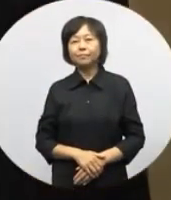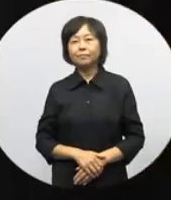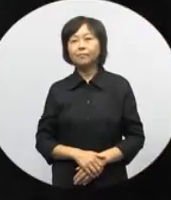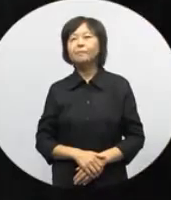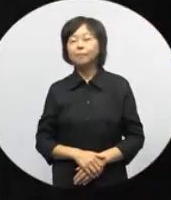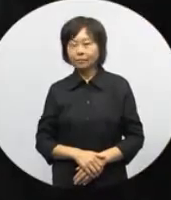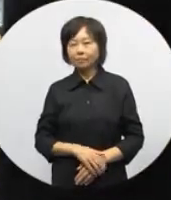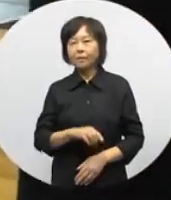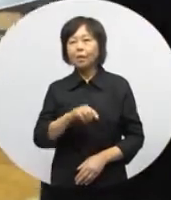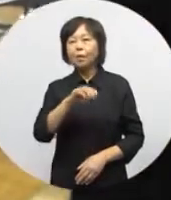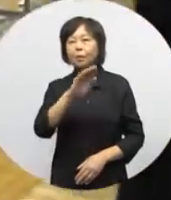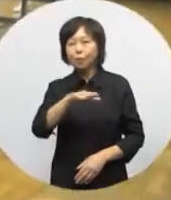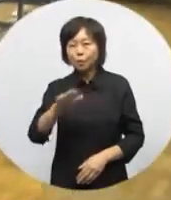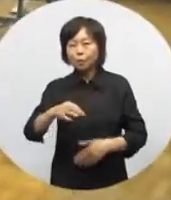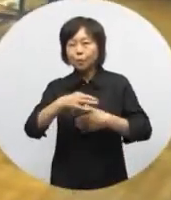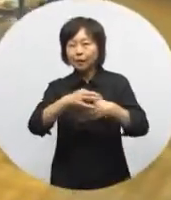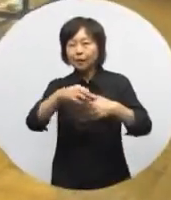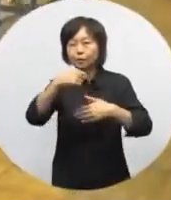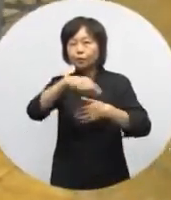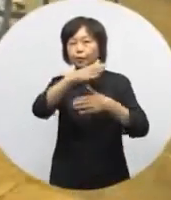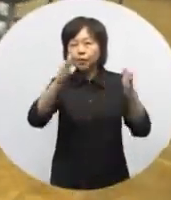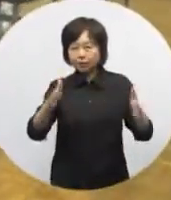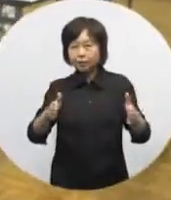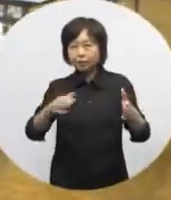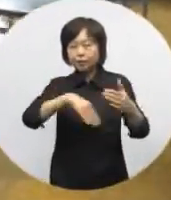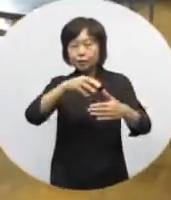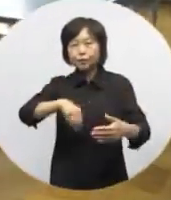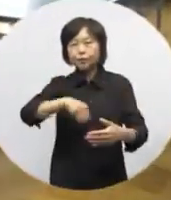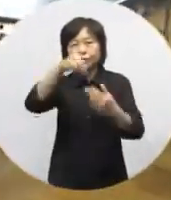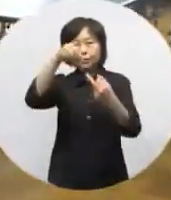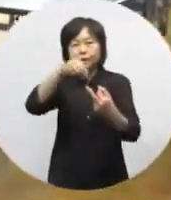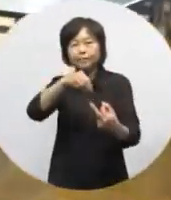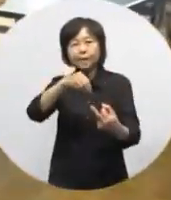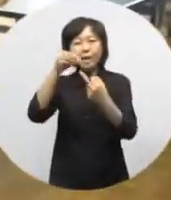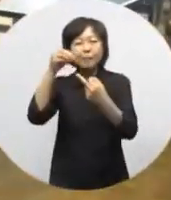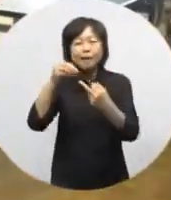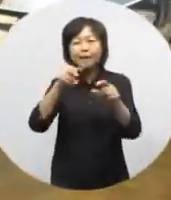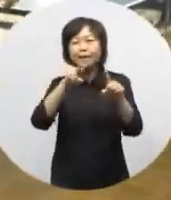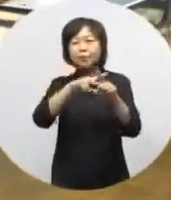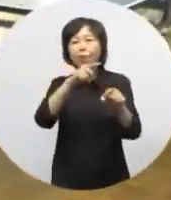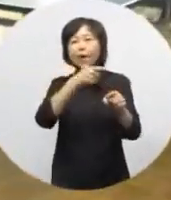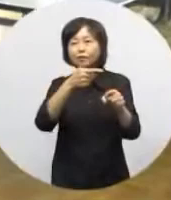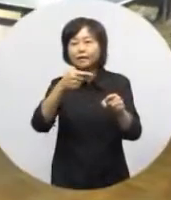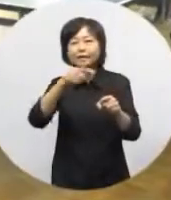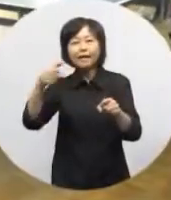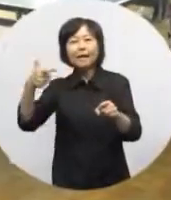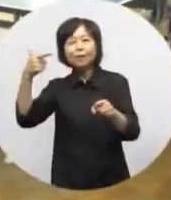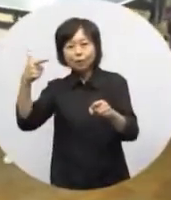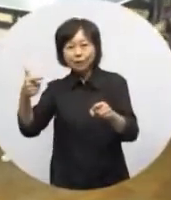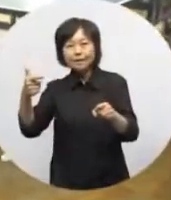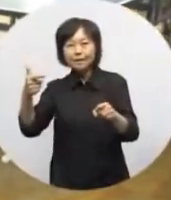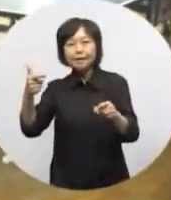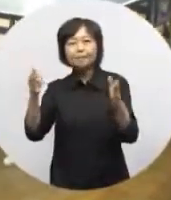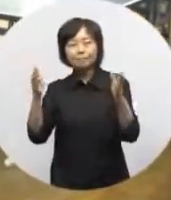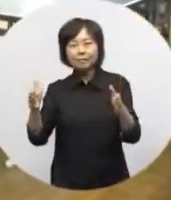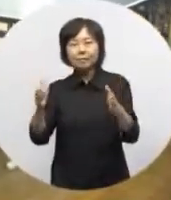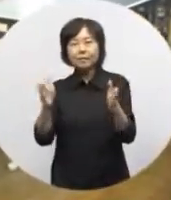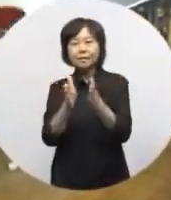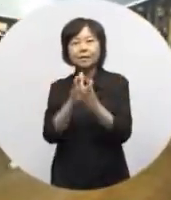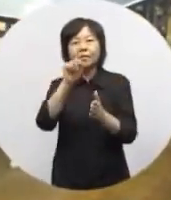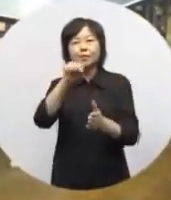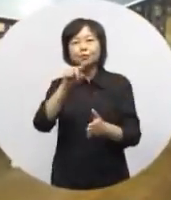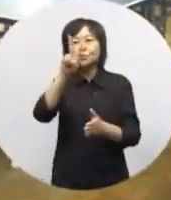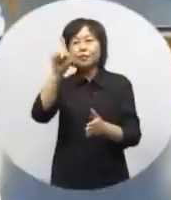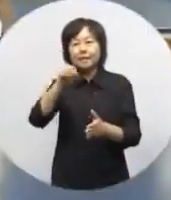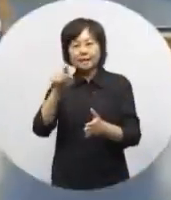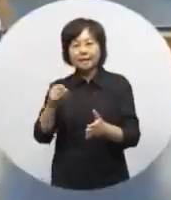今回の子ども卓球教室には、抽選で選ばれた小学1年生から6年生までの12名が参